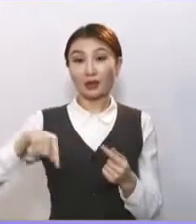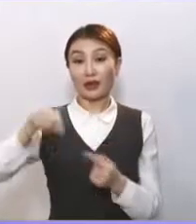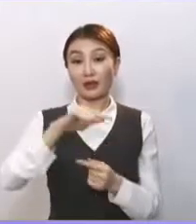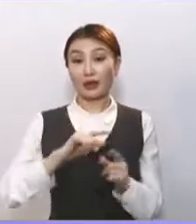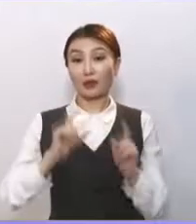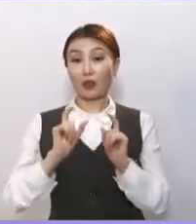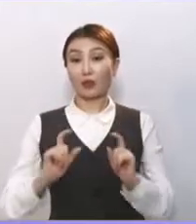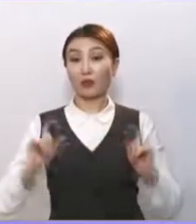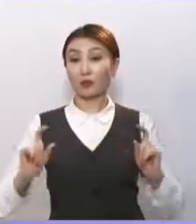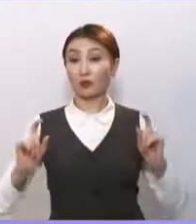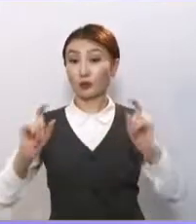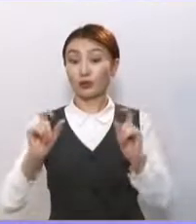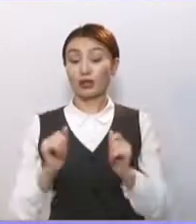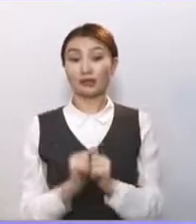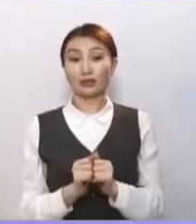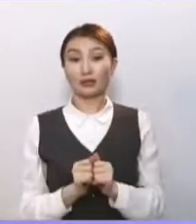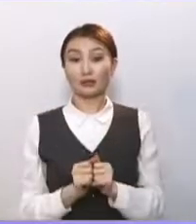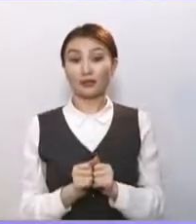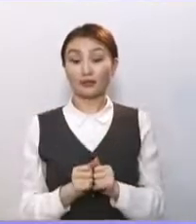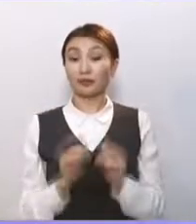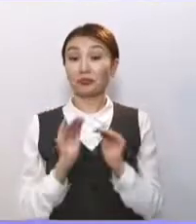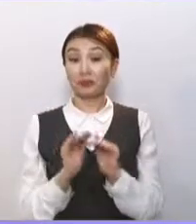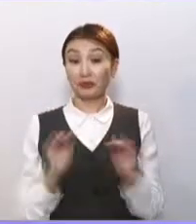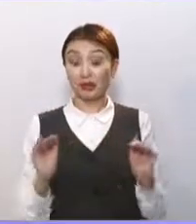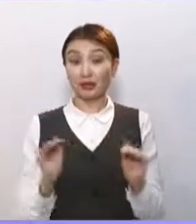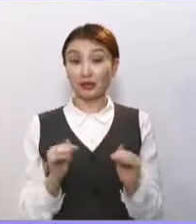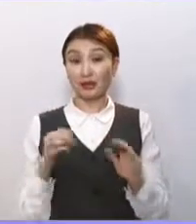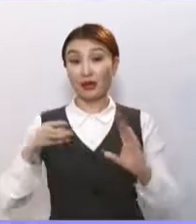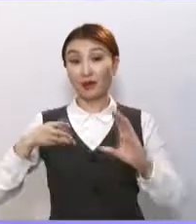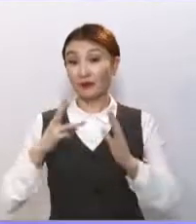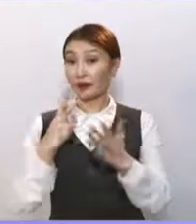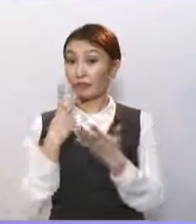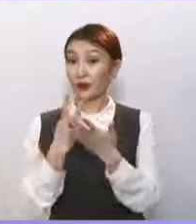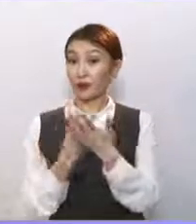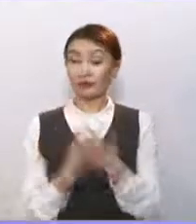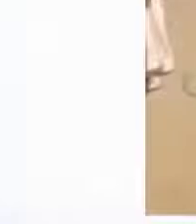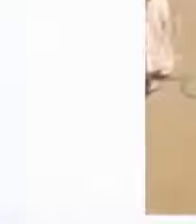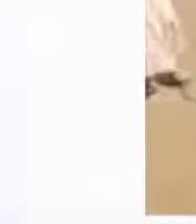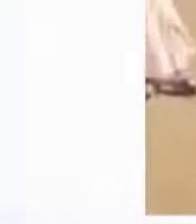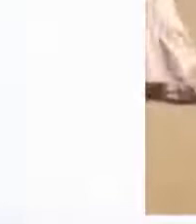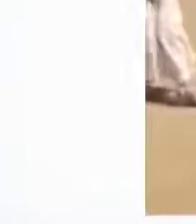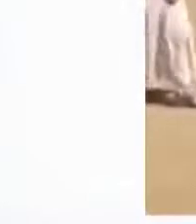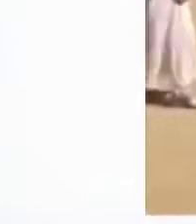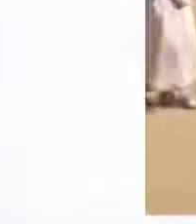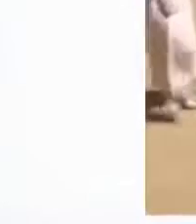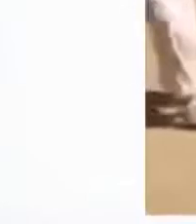отурушат. Анда балдар видеого көңүл бургула.